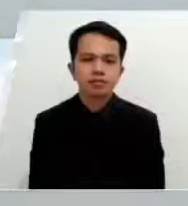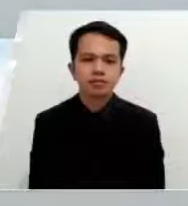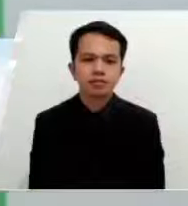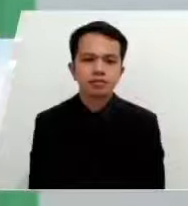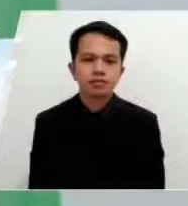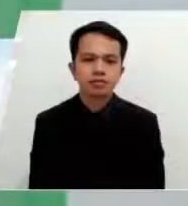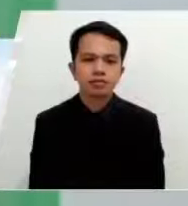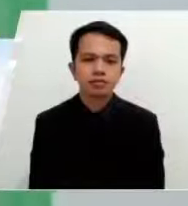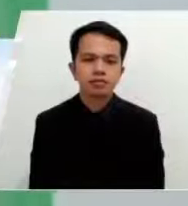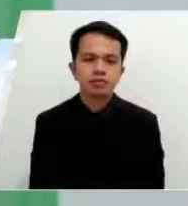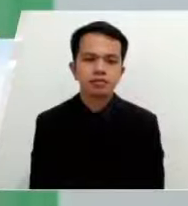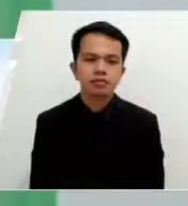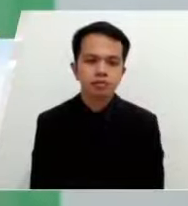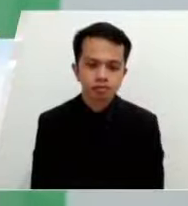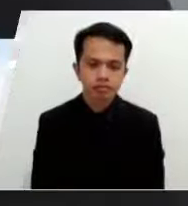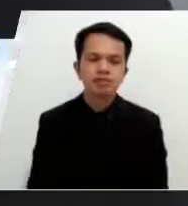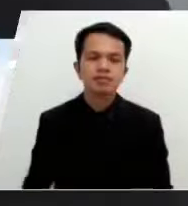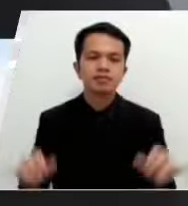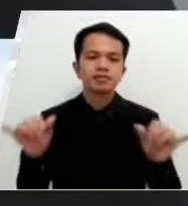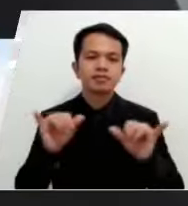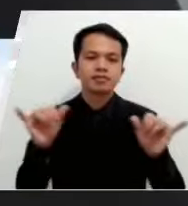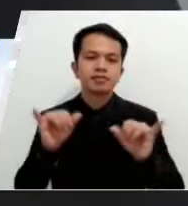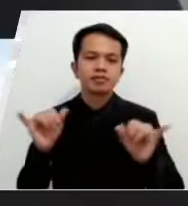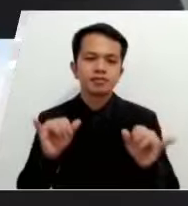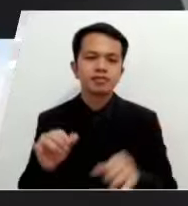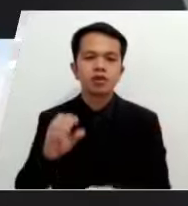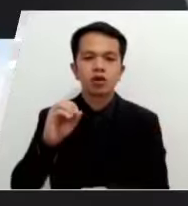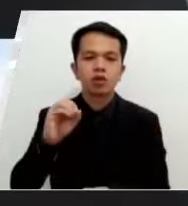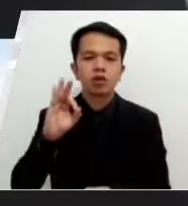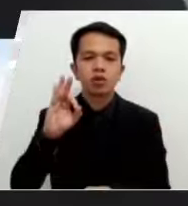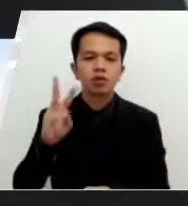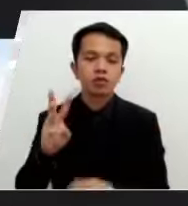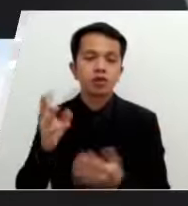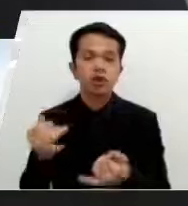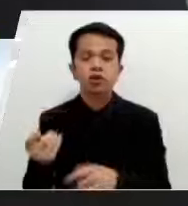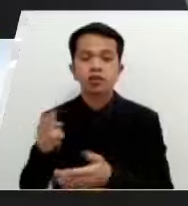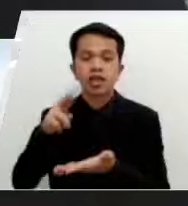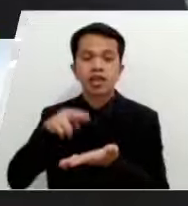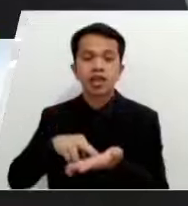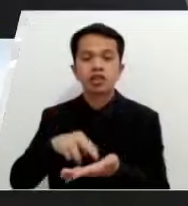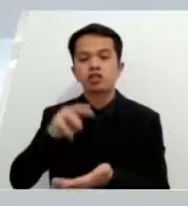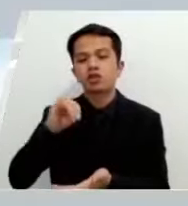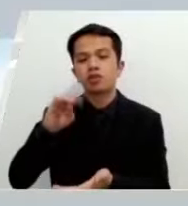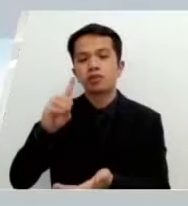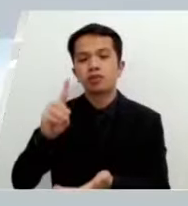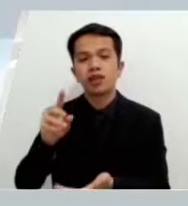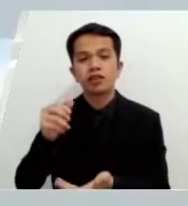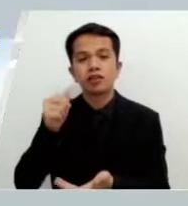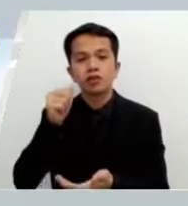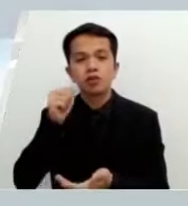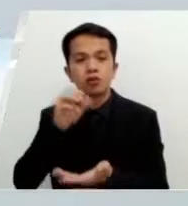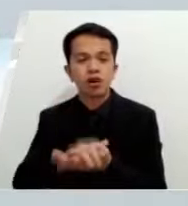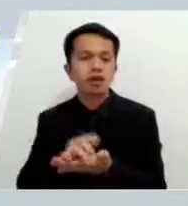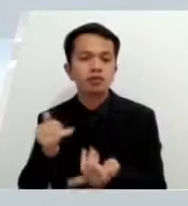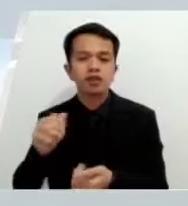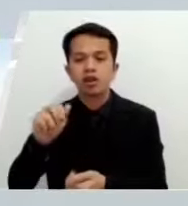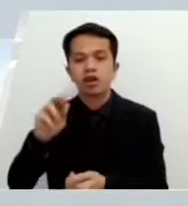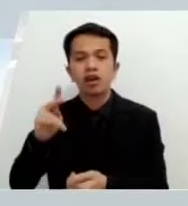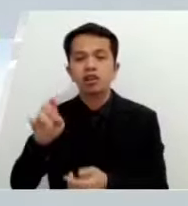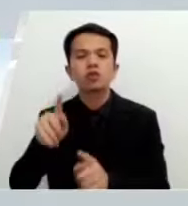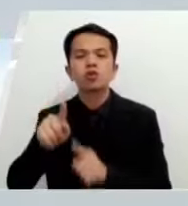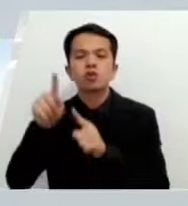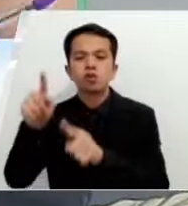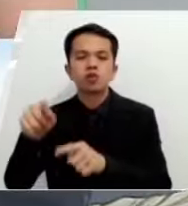Tulad ng ibang overseas Filipino workers, pangarap ng registered midwife at caregiver na si Arlene na mag-abroad para sa mas